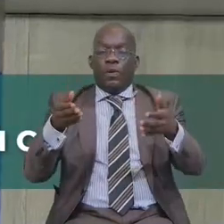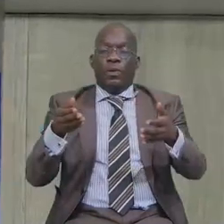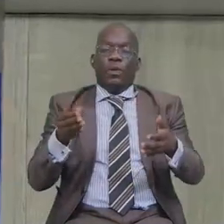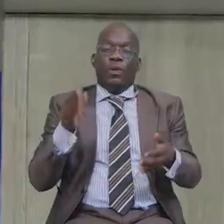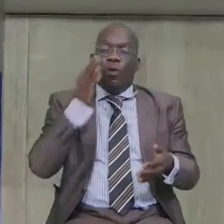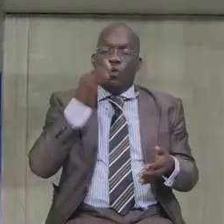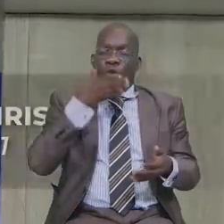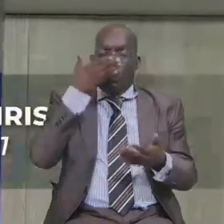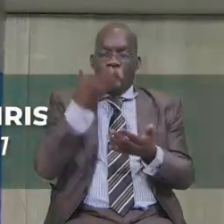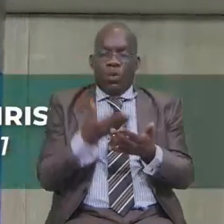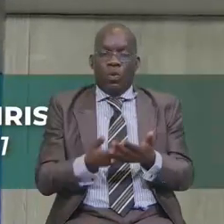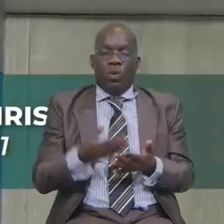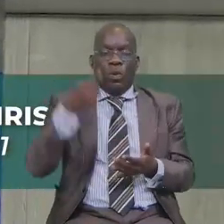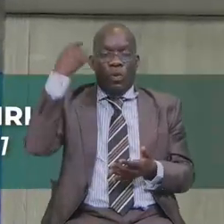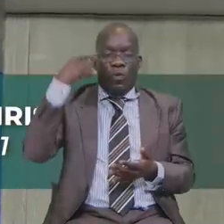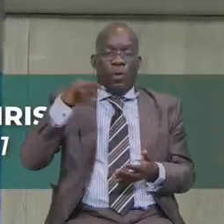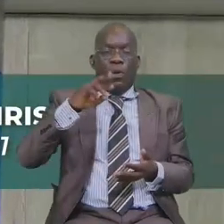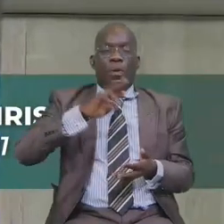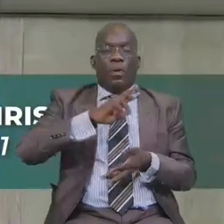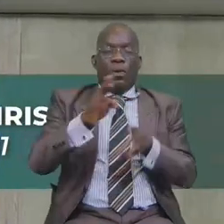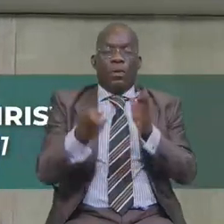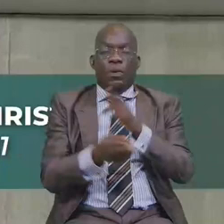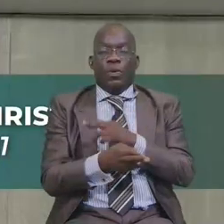Matthieu 3, verset